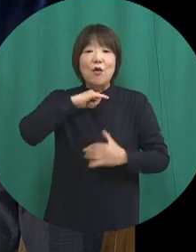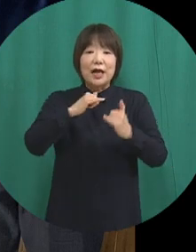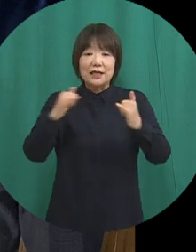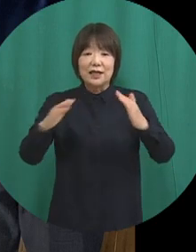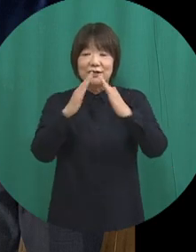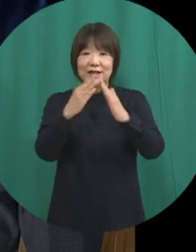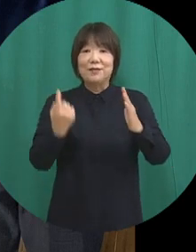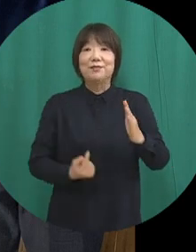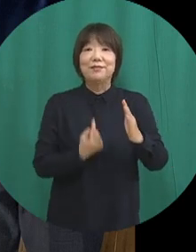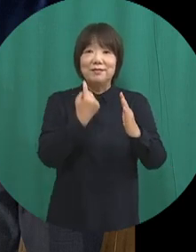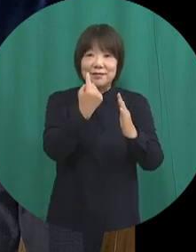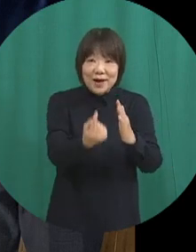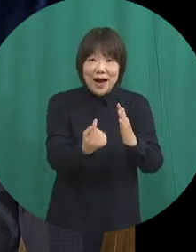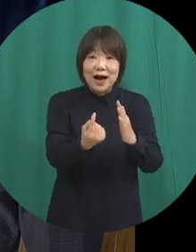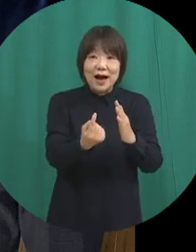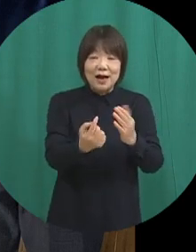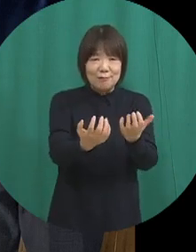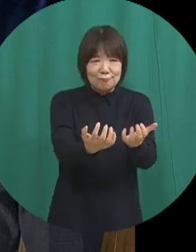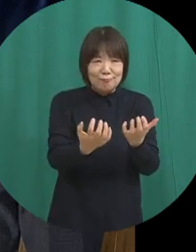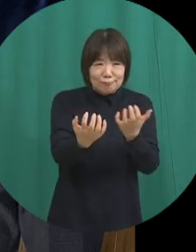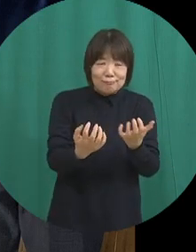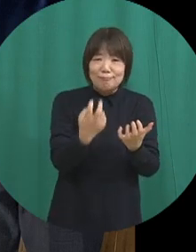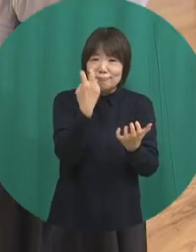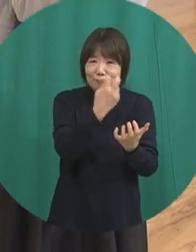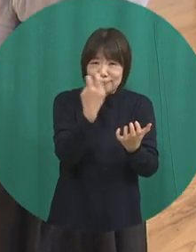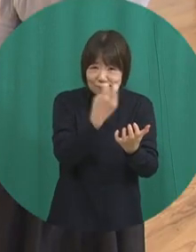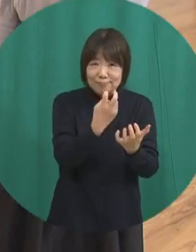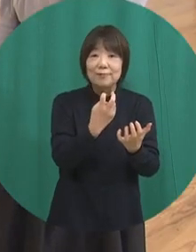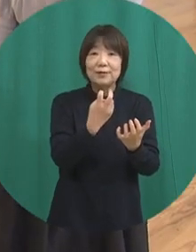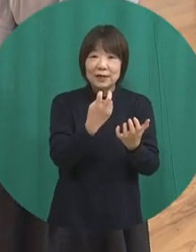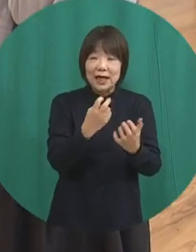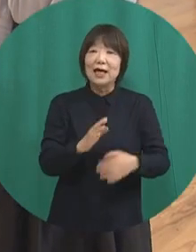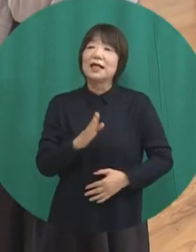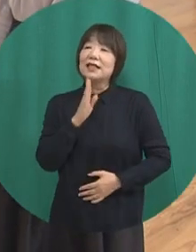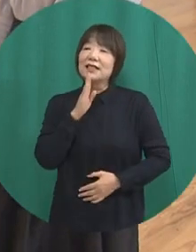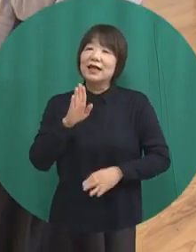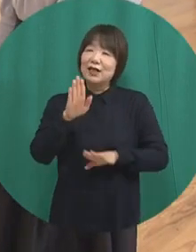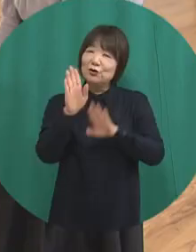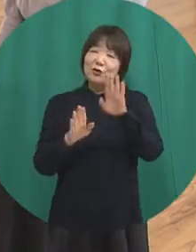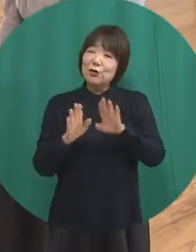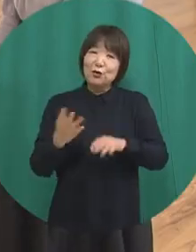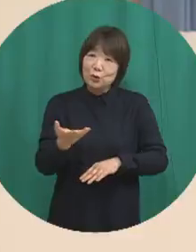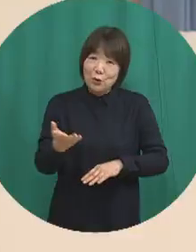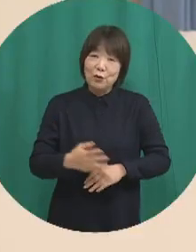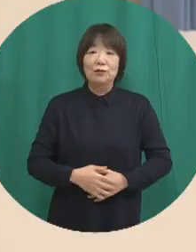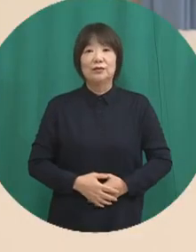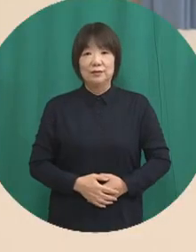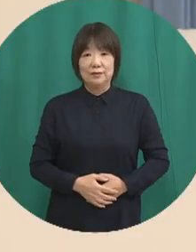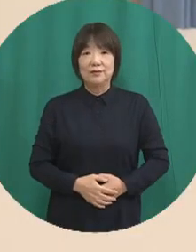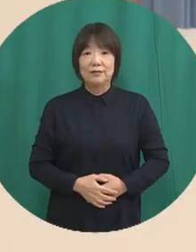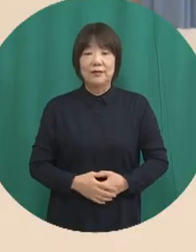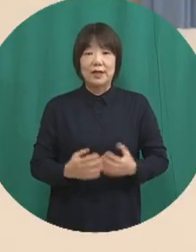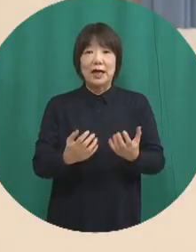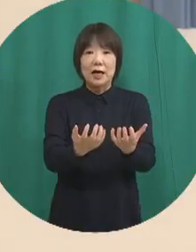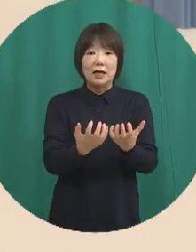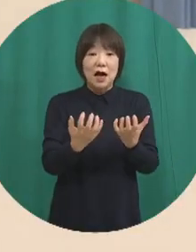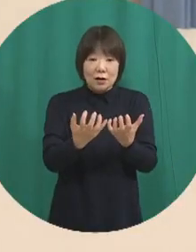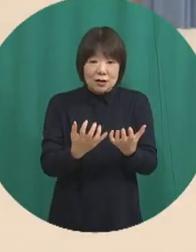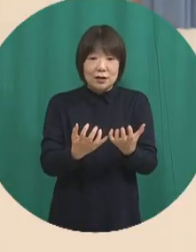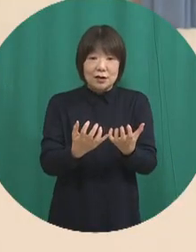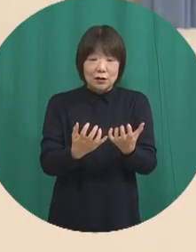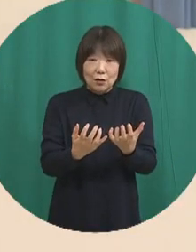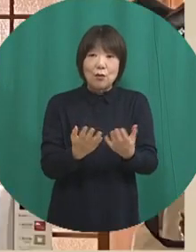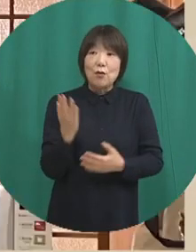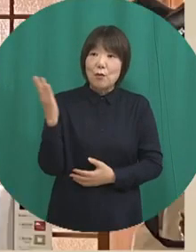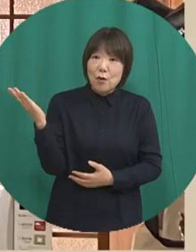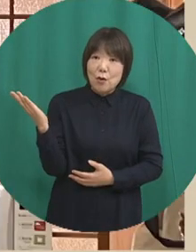齢者のお宅を訪問し家具を点検しました。 実際に作業をしてみてどうでしたか？ 家具に固定器具を取り付けるだ